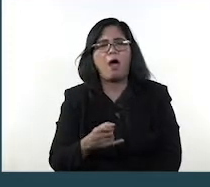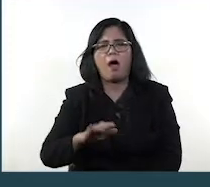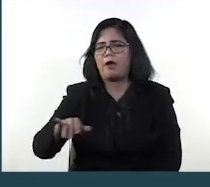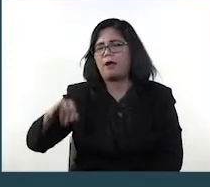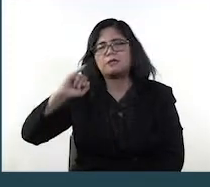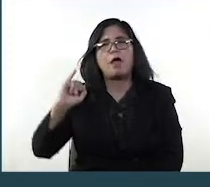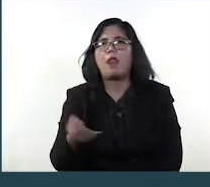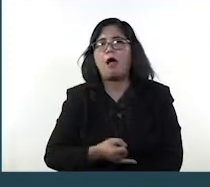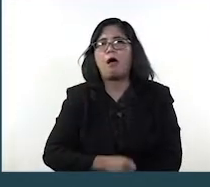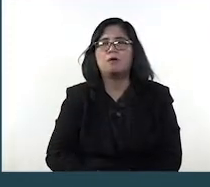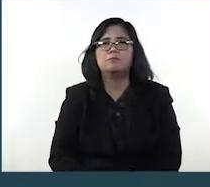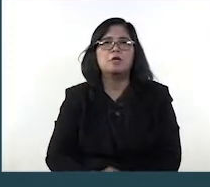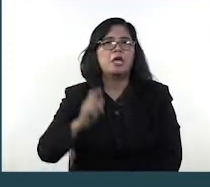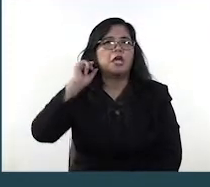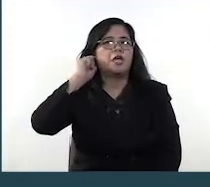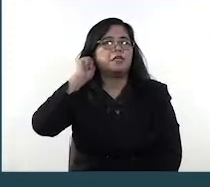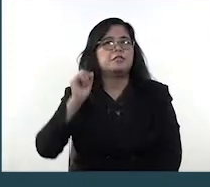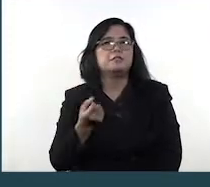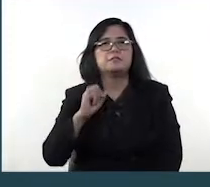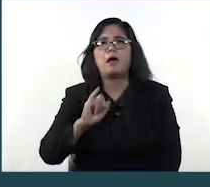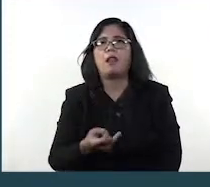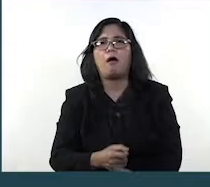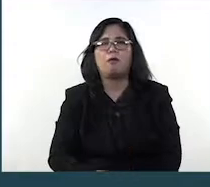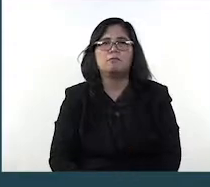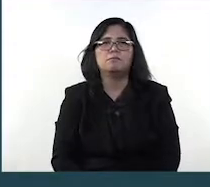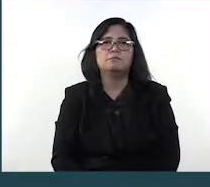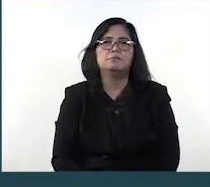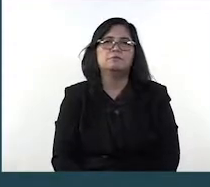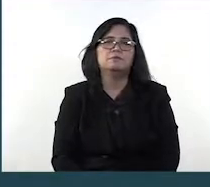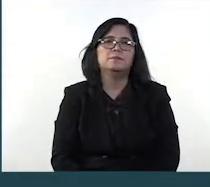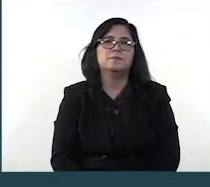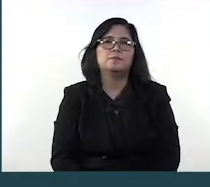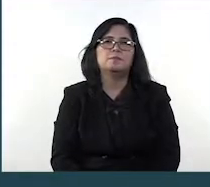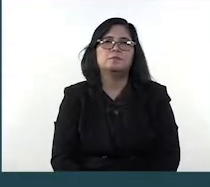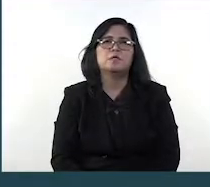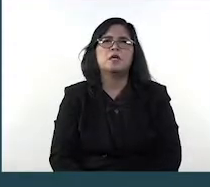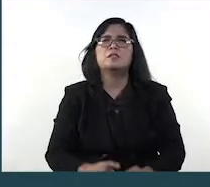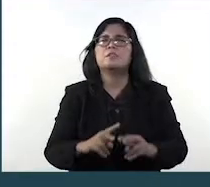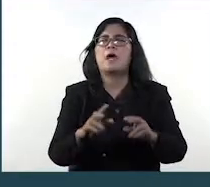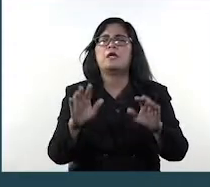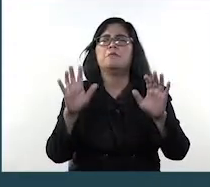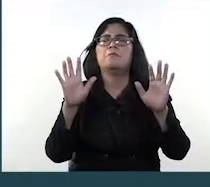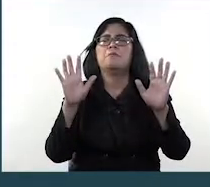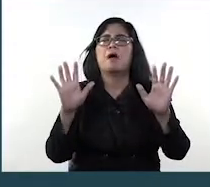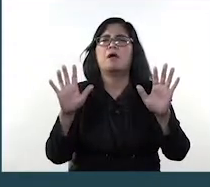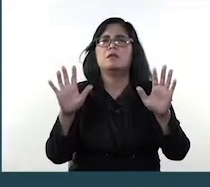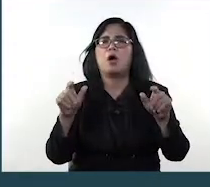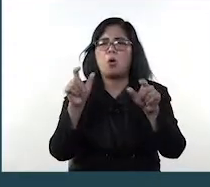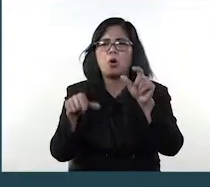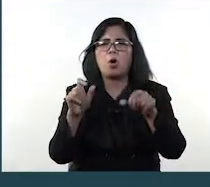salah menantu kita salah Hai sekarang kau Hai makin banyak orang salah yang